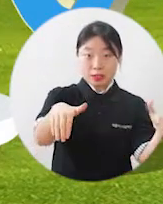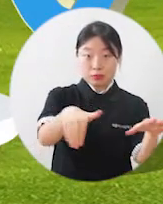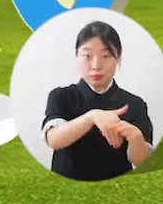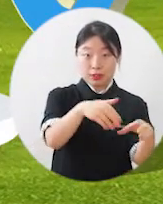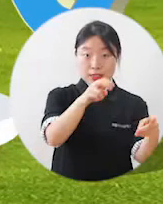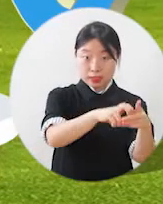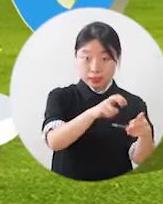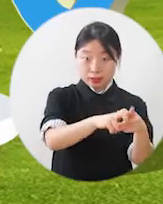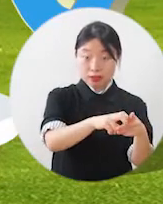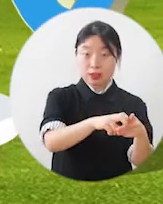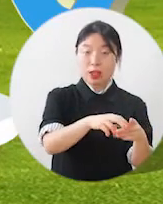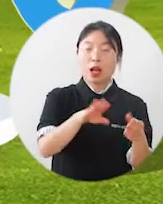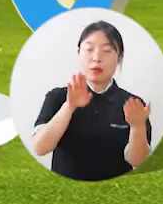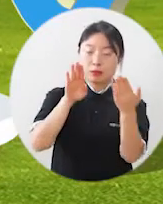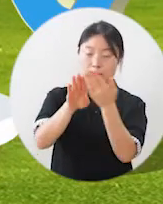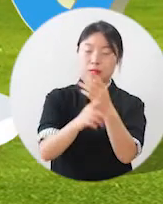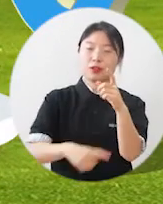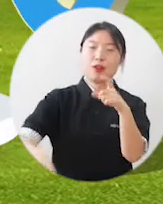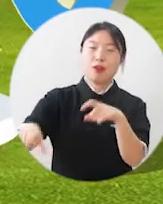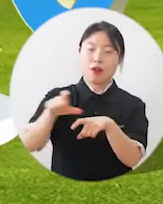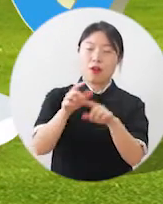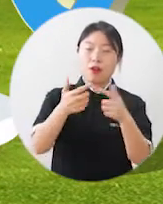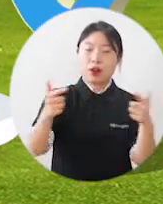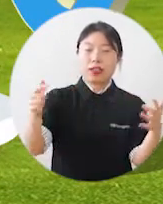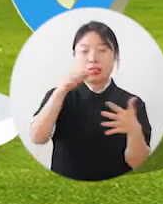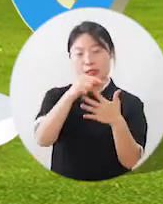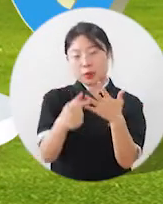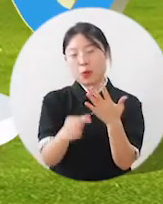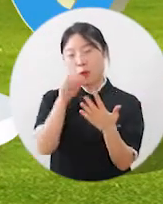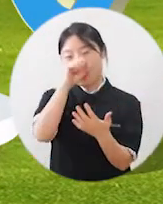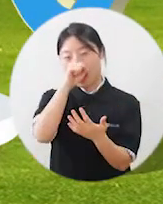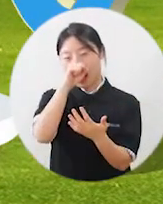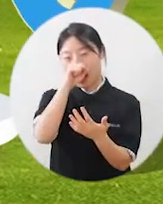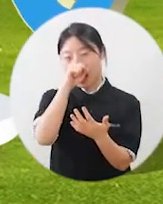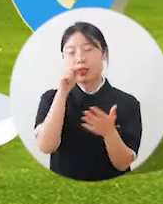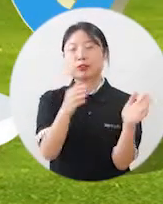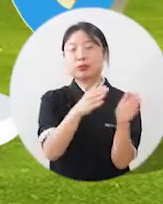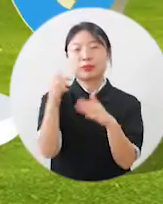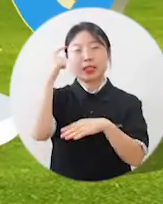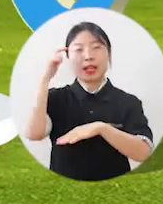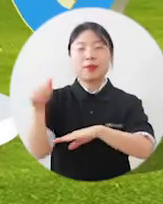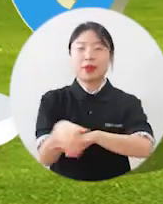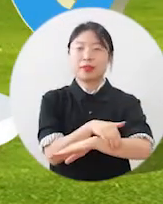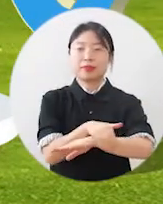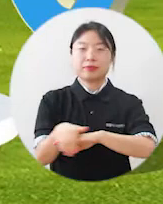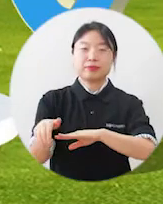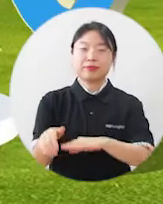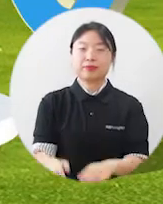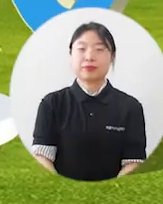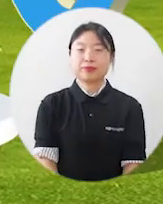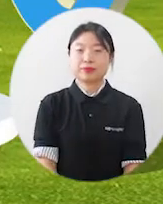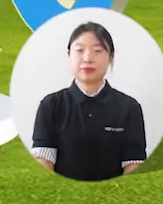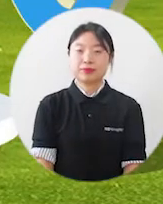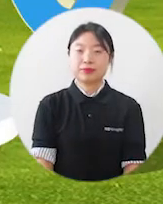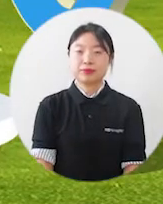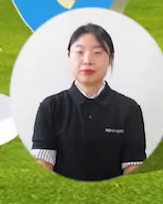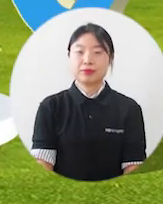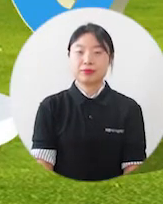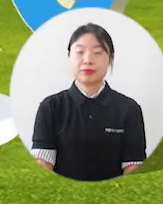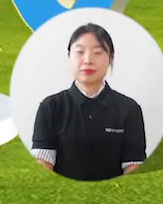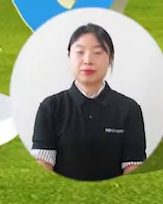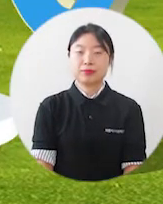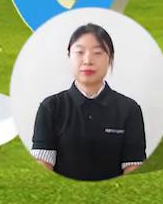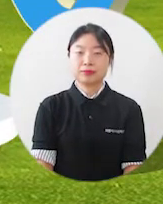건강가정다문화가족지원센터는 이번 성과에 안주하지 않고 앞으로도 다문화가족의 건강 증진을 위한 다양한 사업을 지속적으로